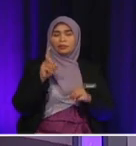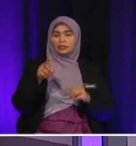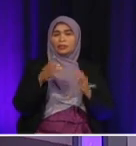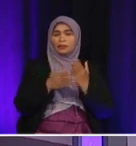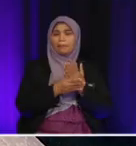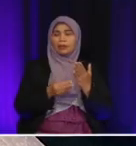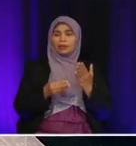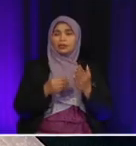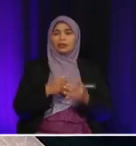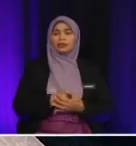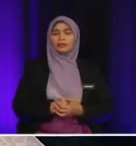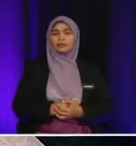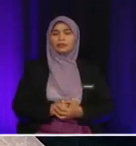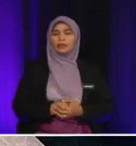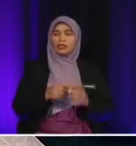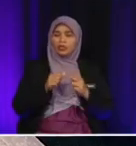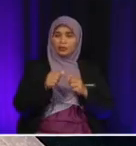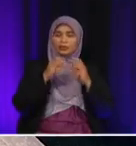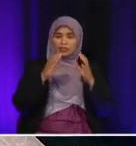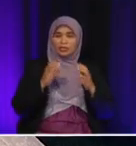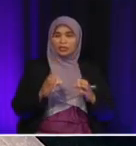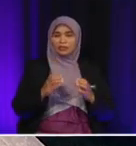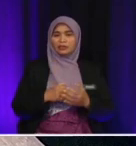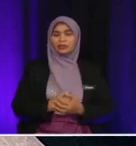ya ini ikut a cara yang Ustazah berikan